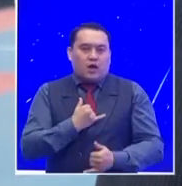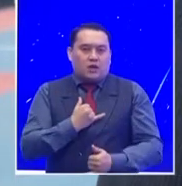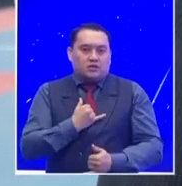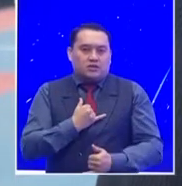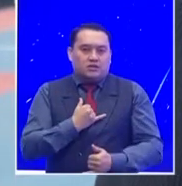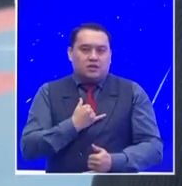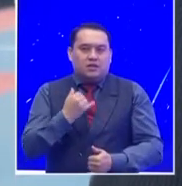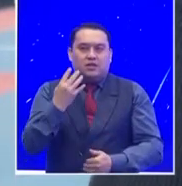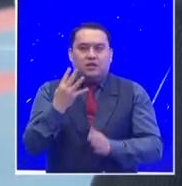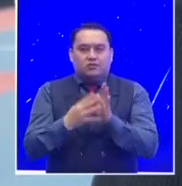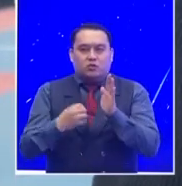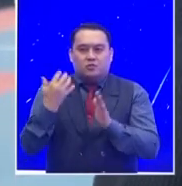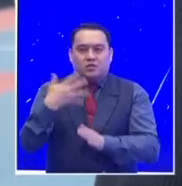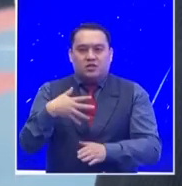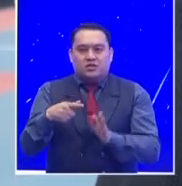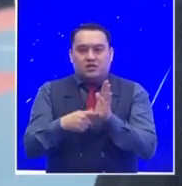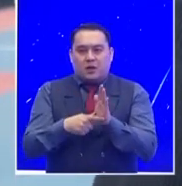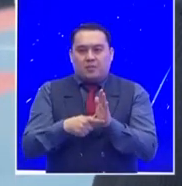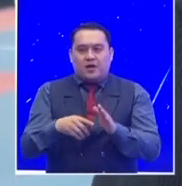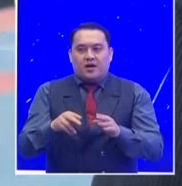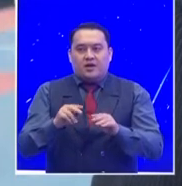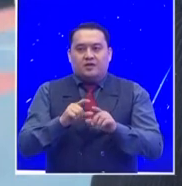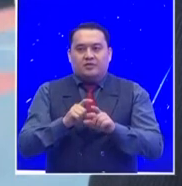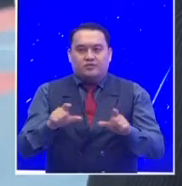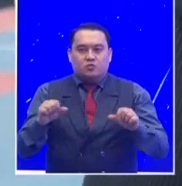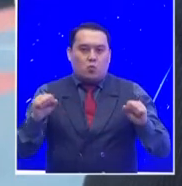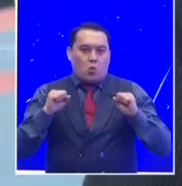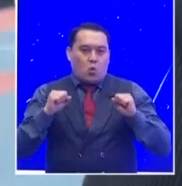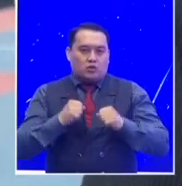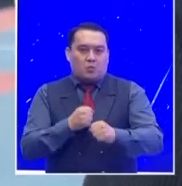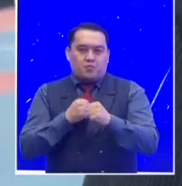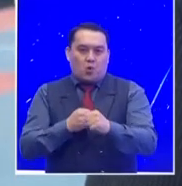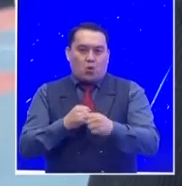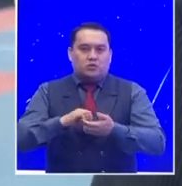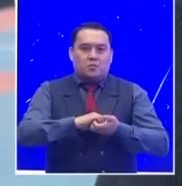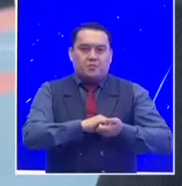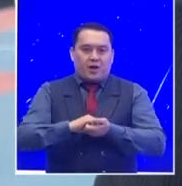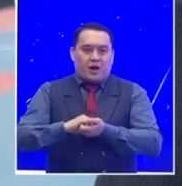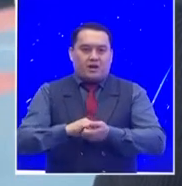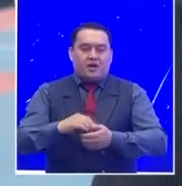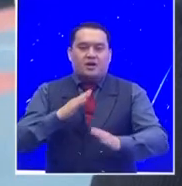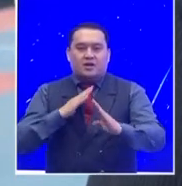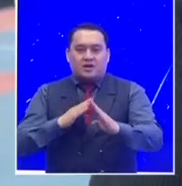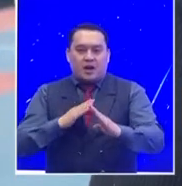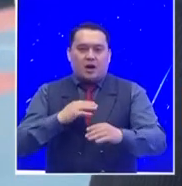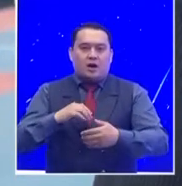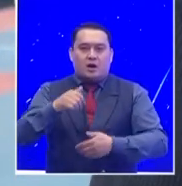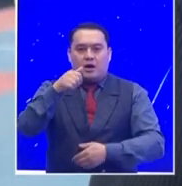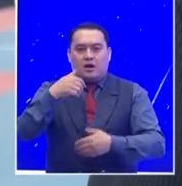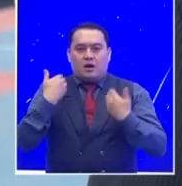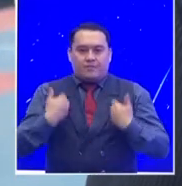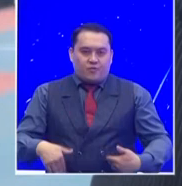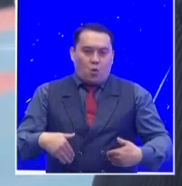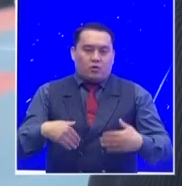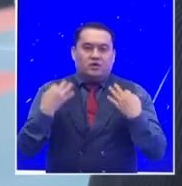занимается 957 воспитанников. Это в отделениях бокс, борьба, тэквондо, греко-римская борьба, вольная,